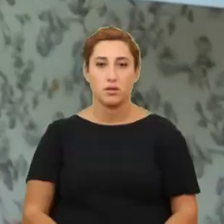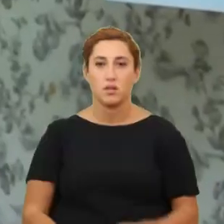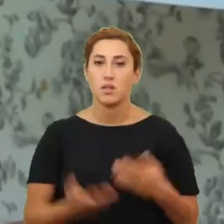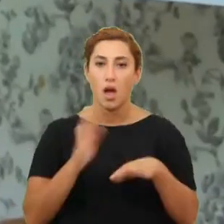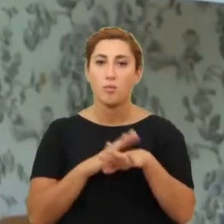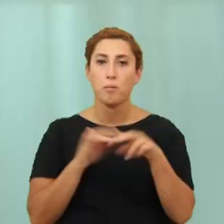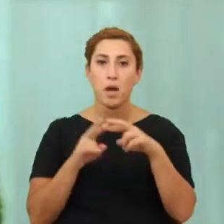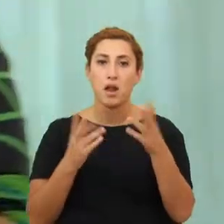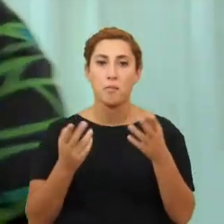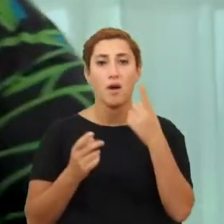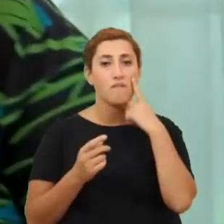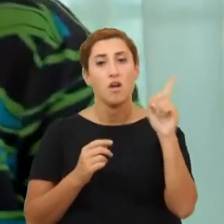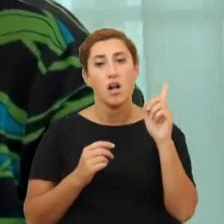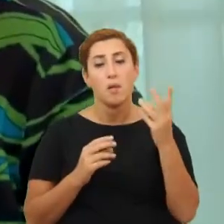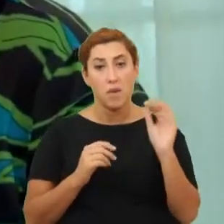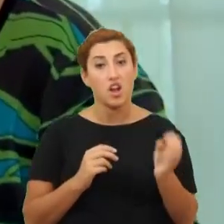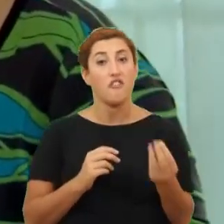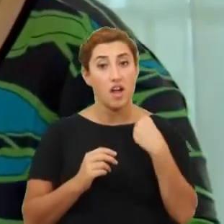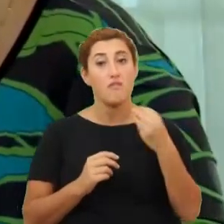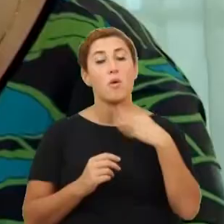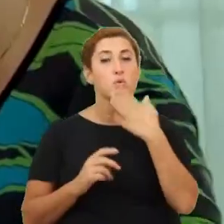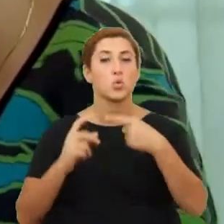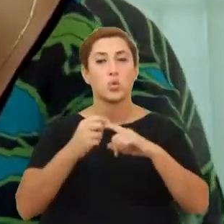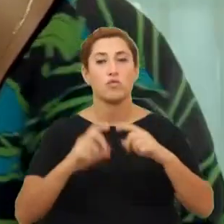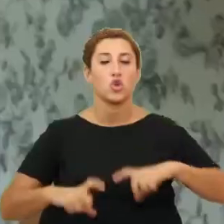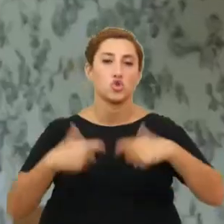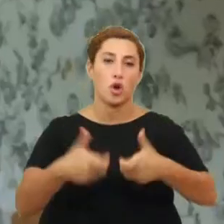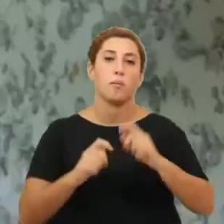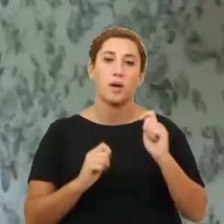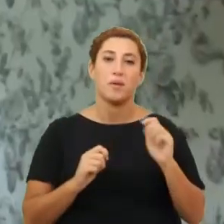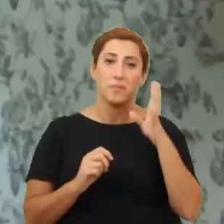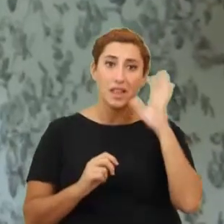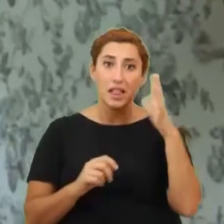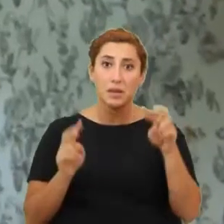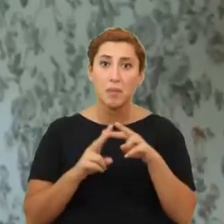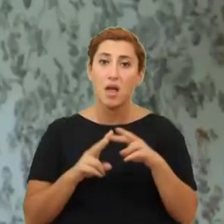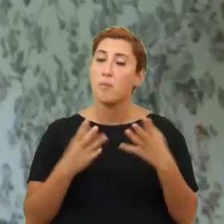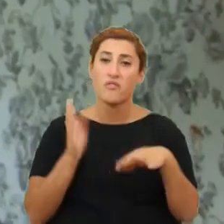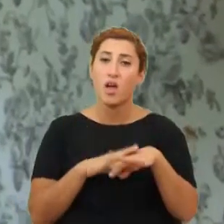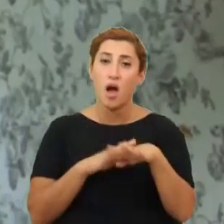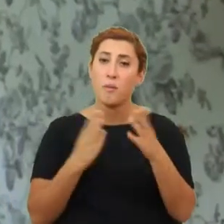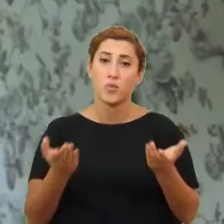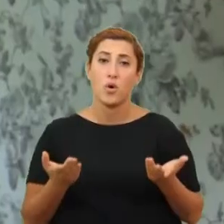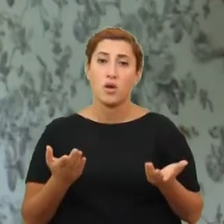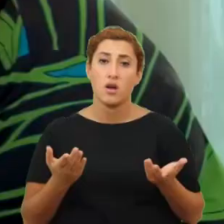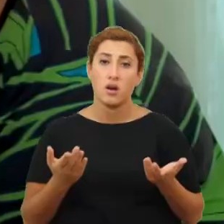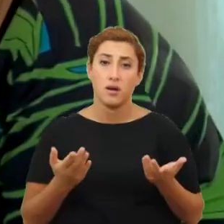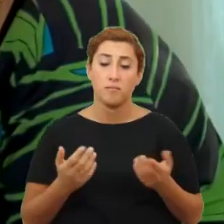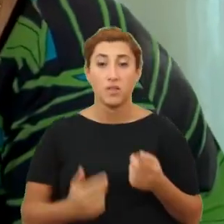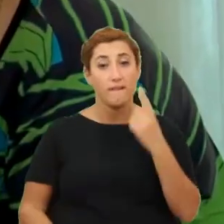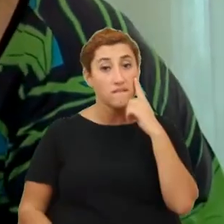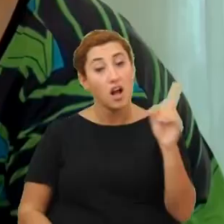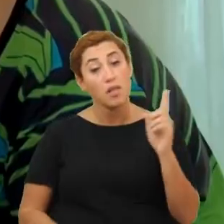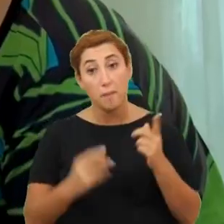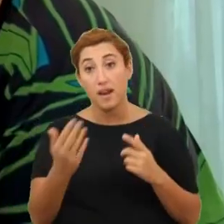Ne yapayım Meryem ya? Vallahi çıkar paraları, yoksa kuru fasulye çöpü boylana. Delirdin mi Meryem ya? Ne yapayım Allah aşkına ya?